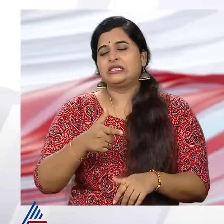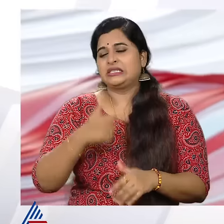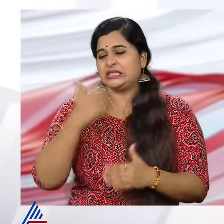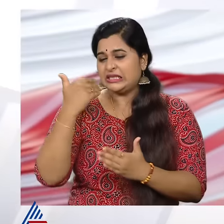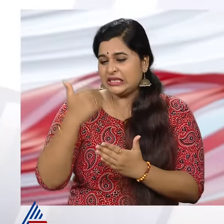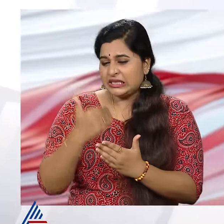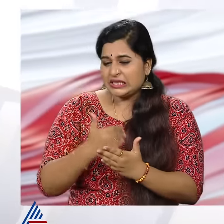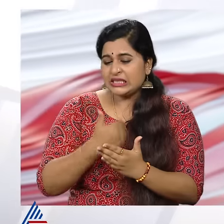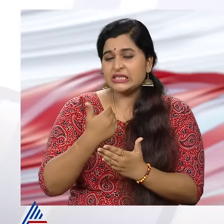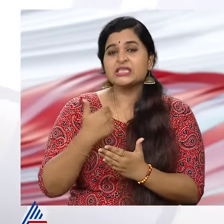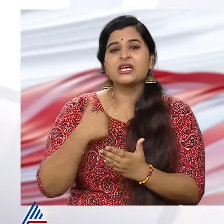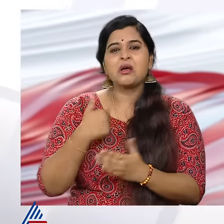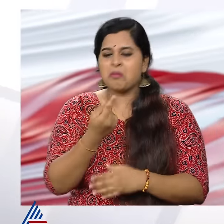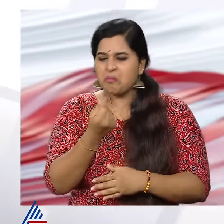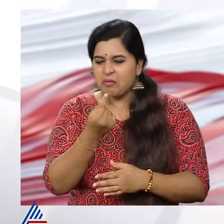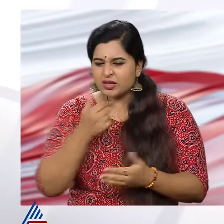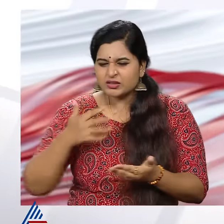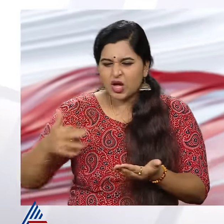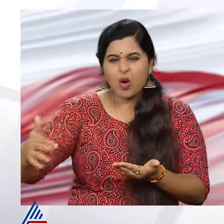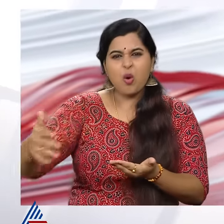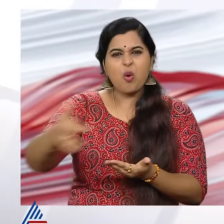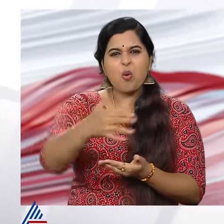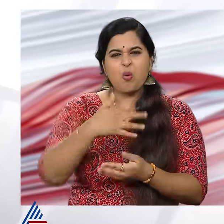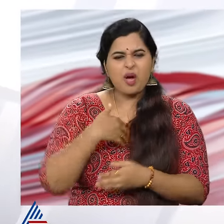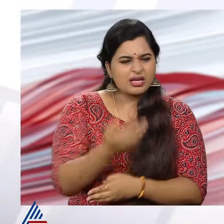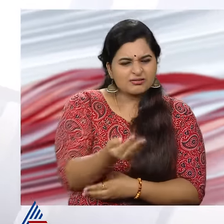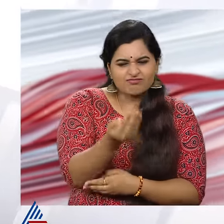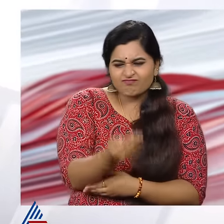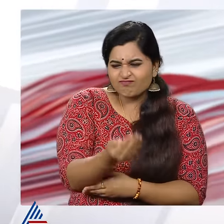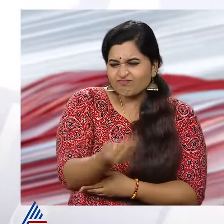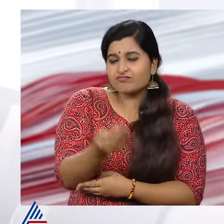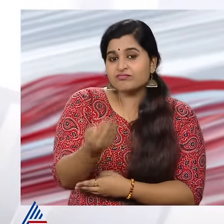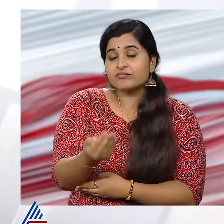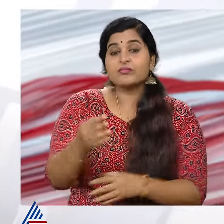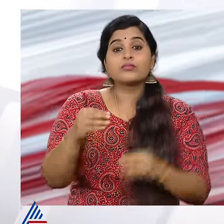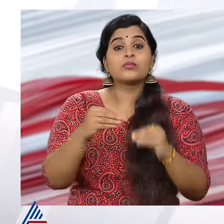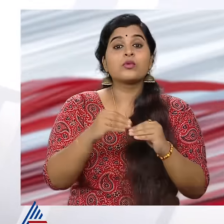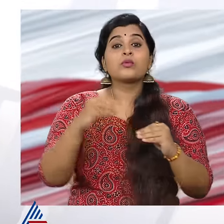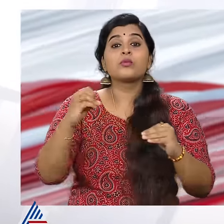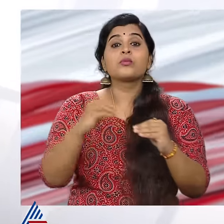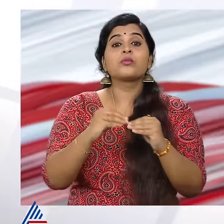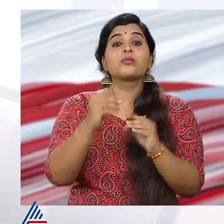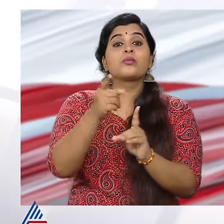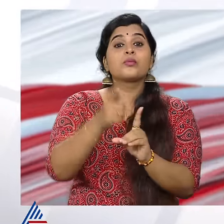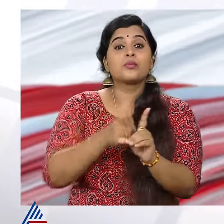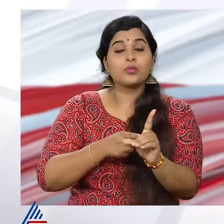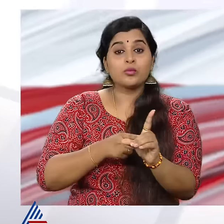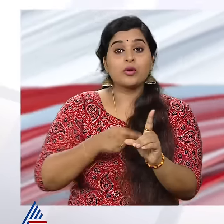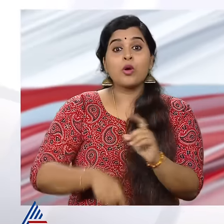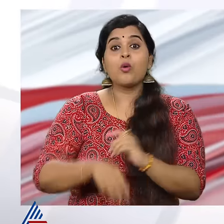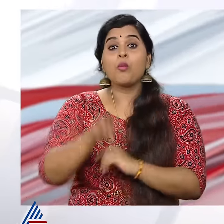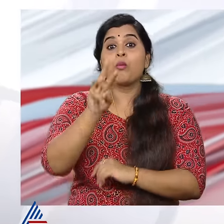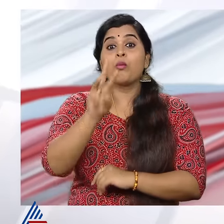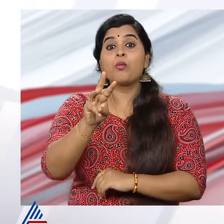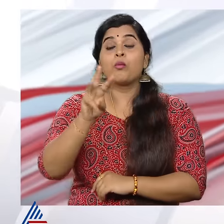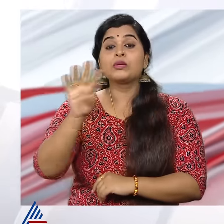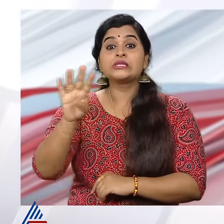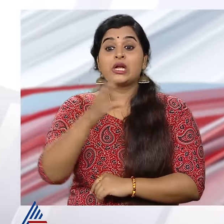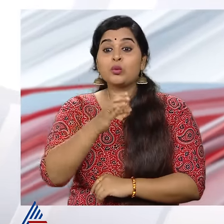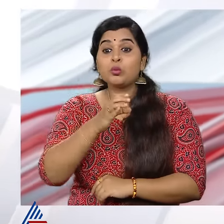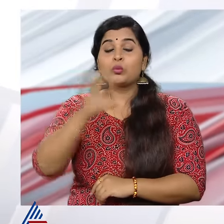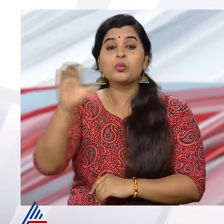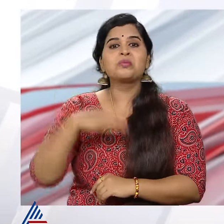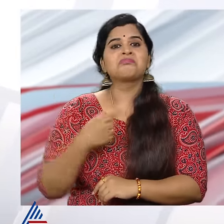ചെ മണ്ണൂർ. ധനസമാഹരണത്തിന്റെ സംസ്ഥാനതല ഉദ്ഘാടനം തിരുവനന്തപുരത്ത് തമ്പാനൂരിൽ നടന്നു. 34 കോടി രൂപയാണ്